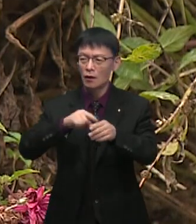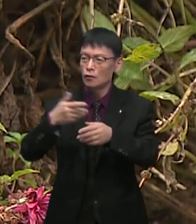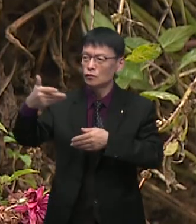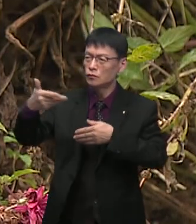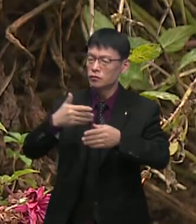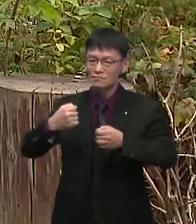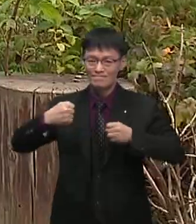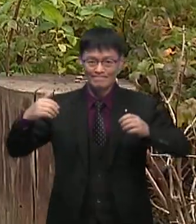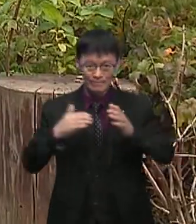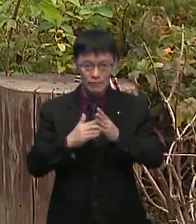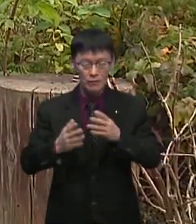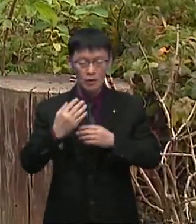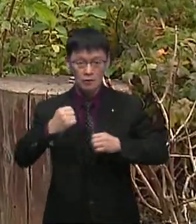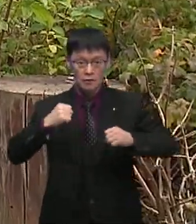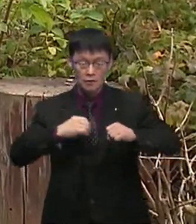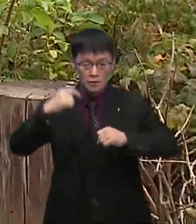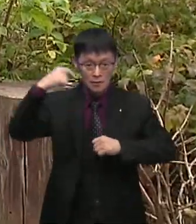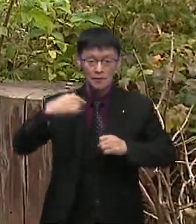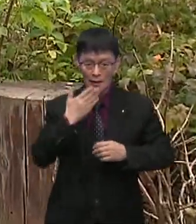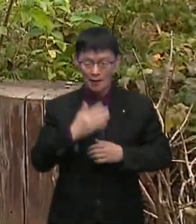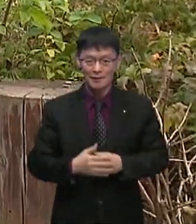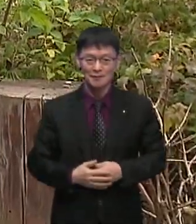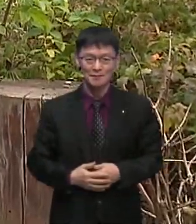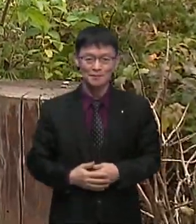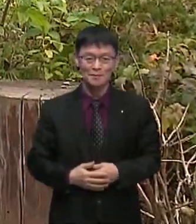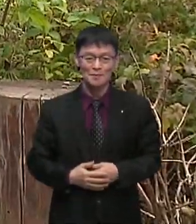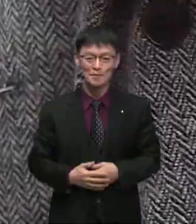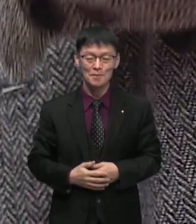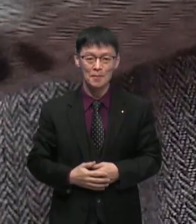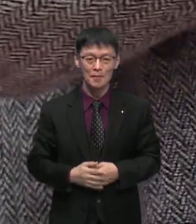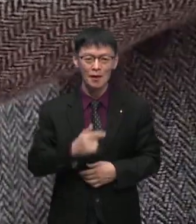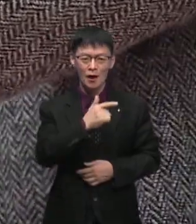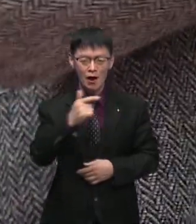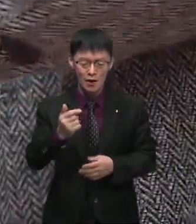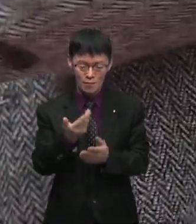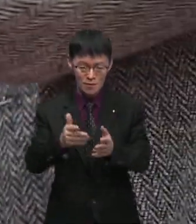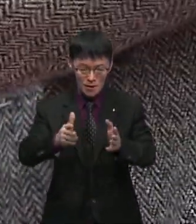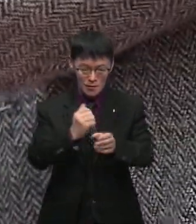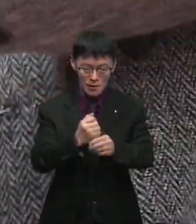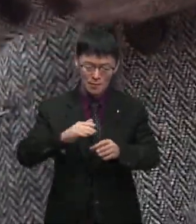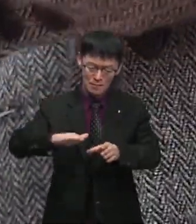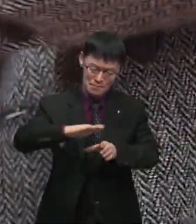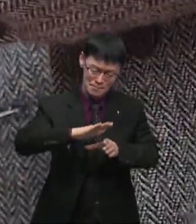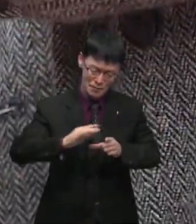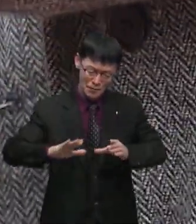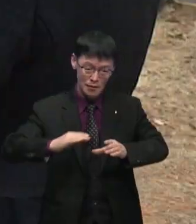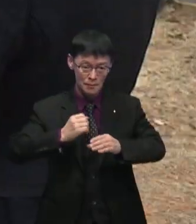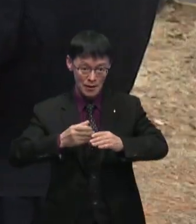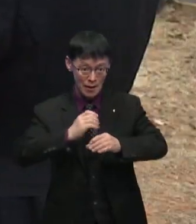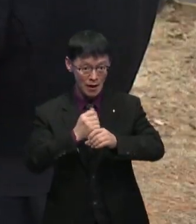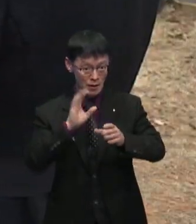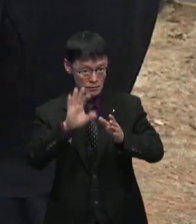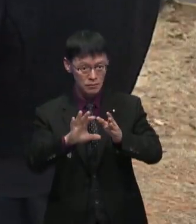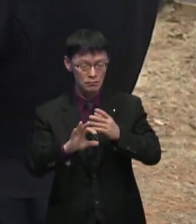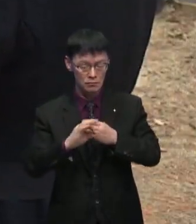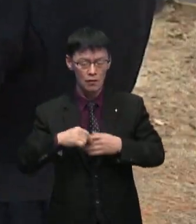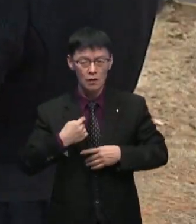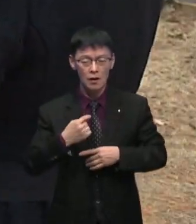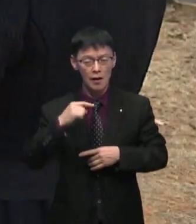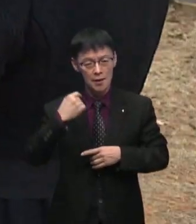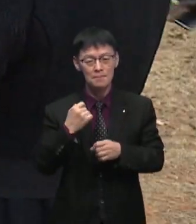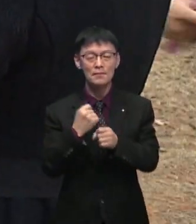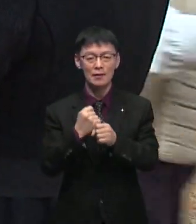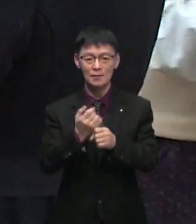주는 에너지와 생기로움을 느껴봅니다. 커다란 화분 속에 식물을 이리저리 배치하며 나만의